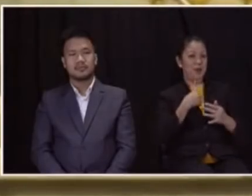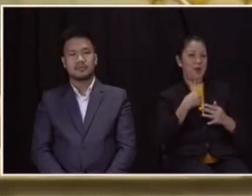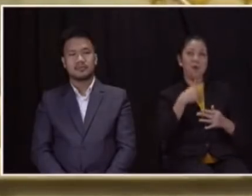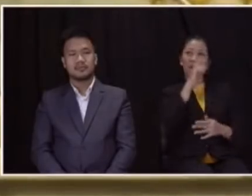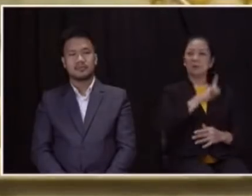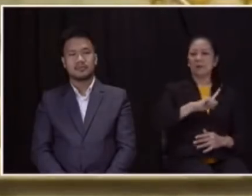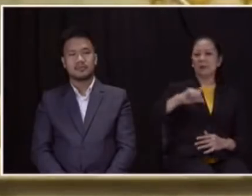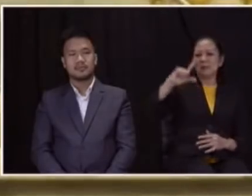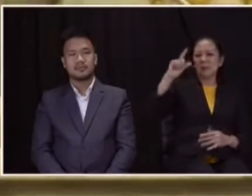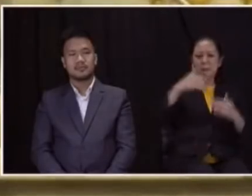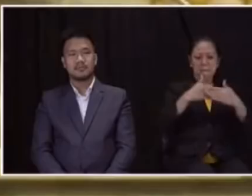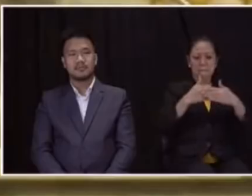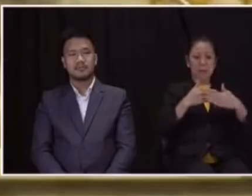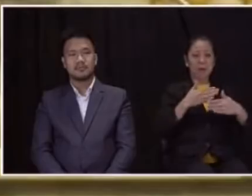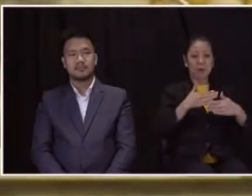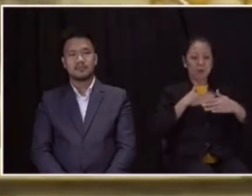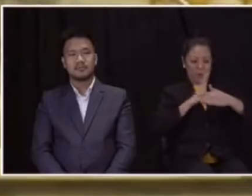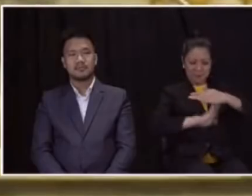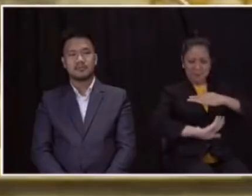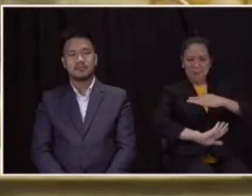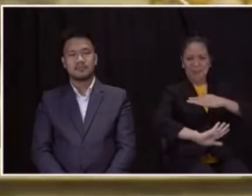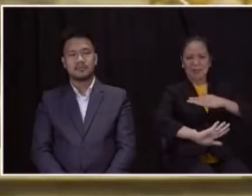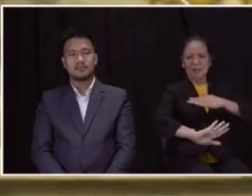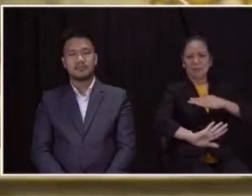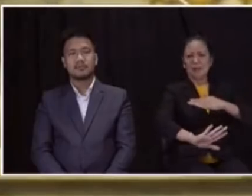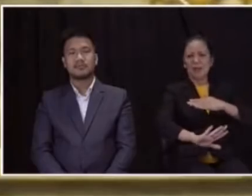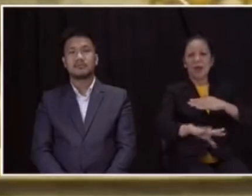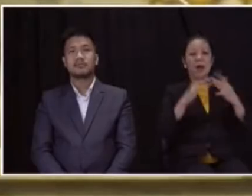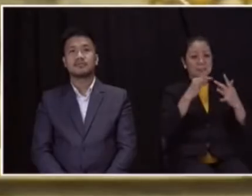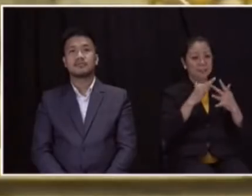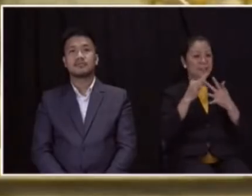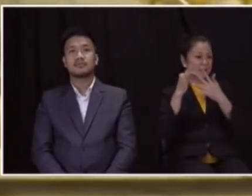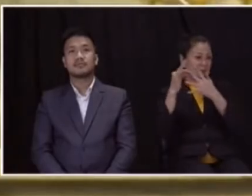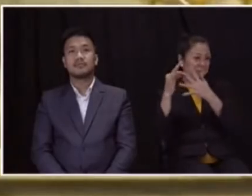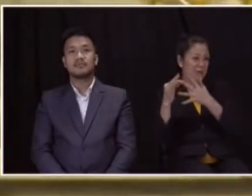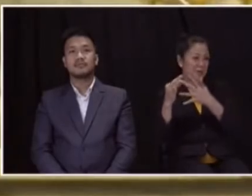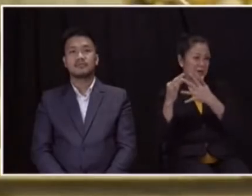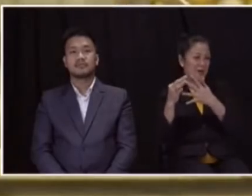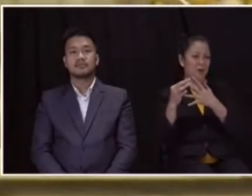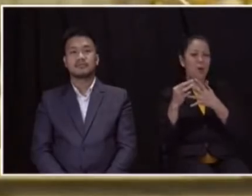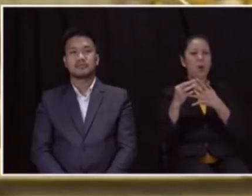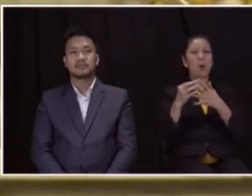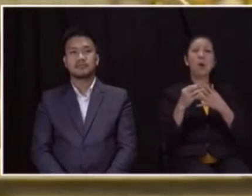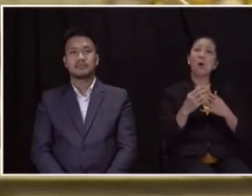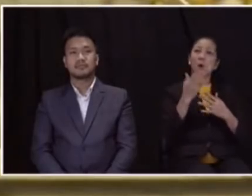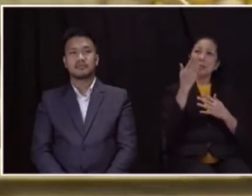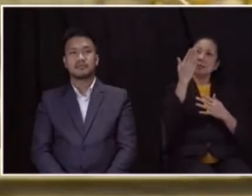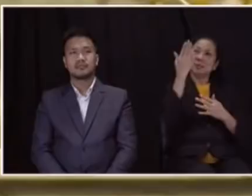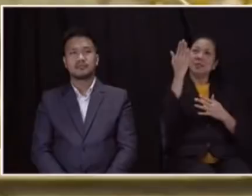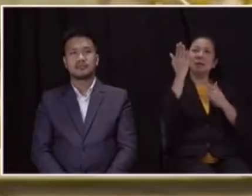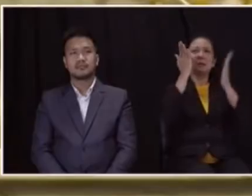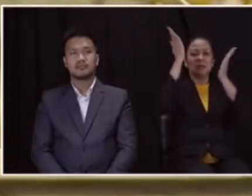Panginoon bago pa isilang at hinirang niya ako para siya'y